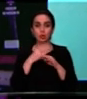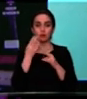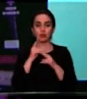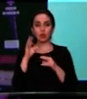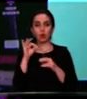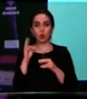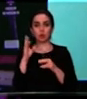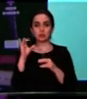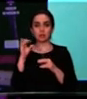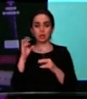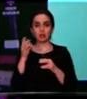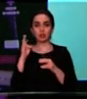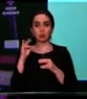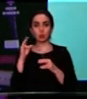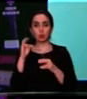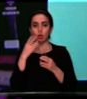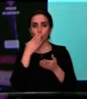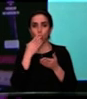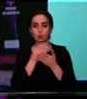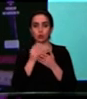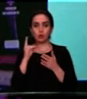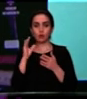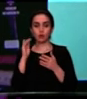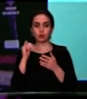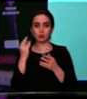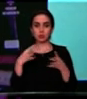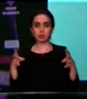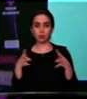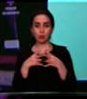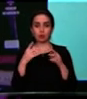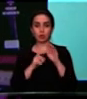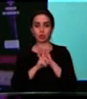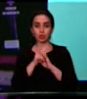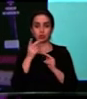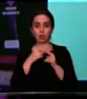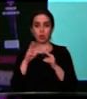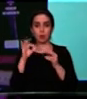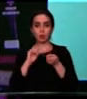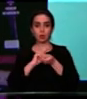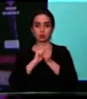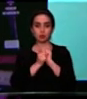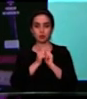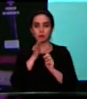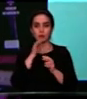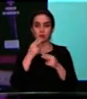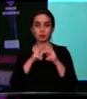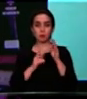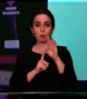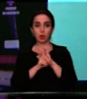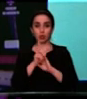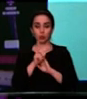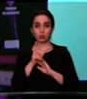nukleik kislotalarning o'zaro funksiyalarining muvofiqlashuvi natijasida matritsali sintez reaksiyalarining paydo